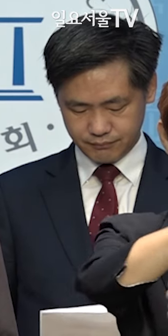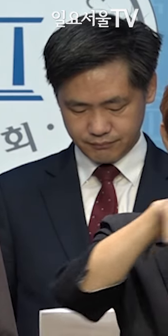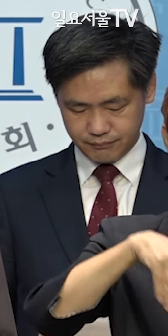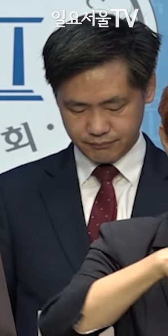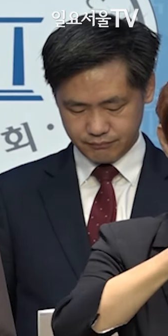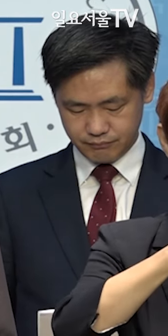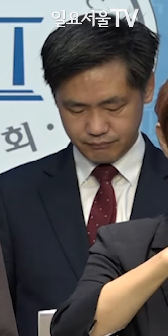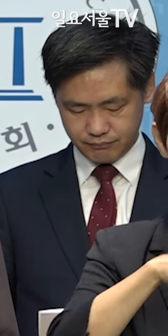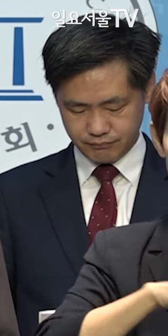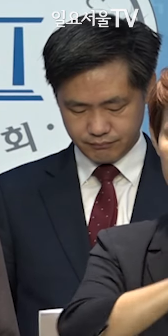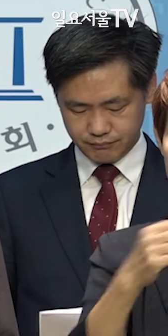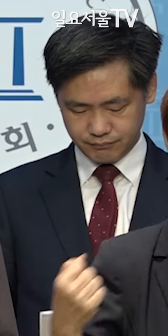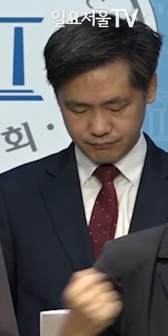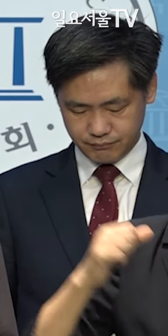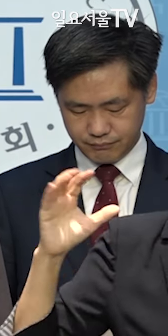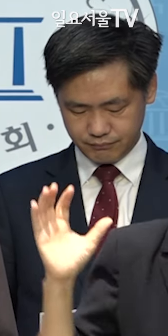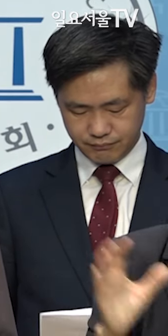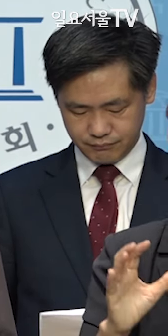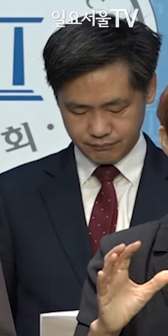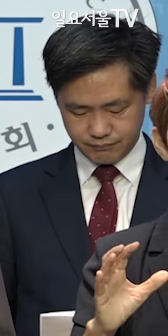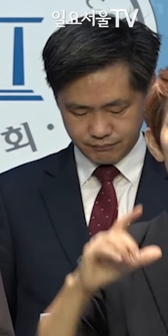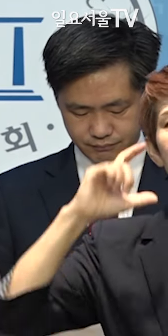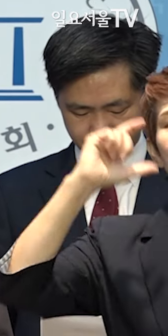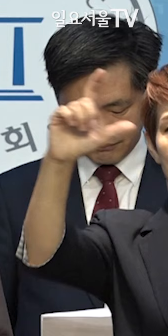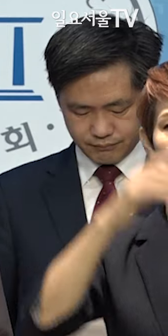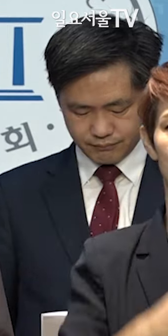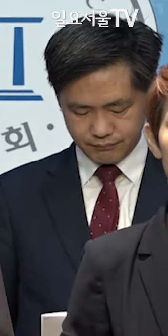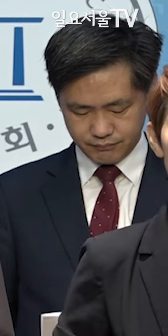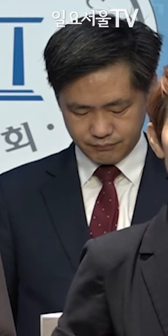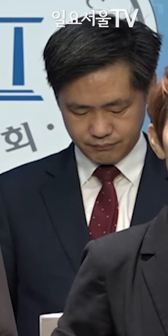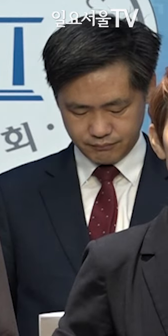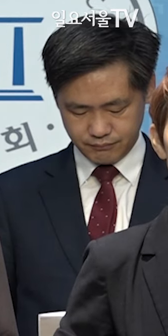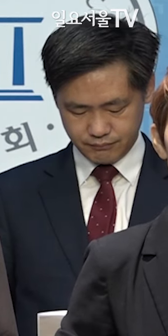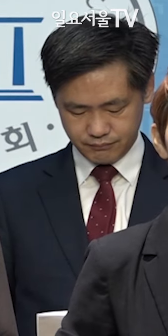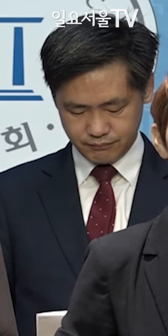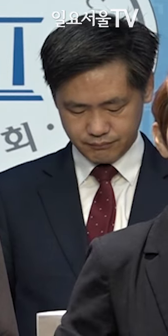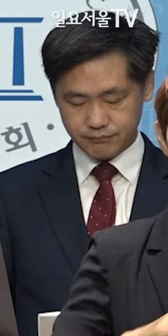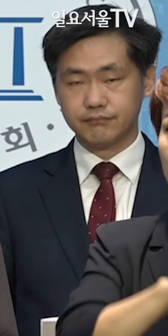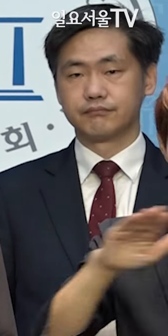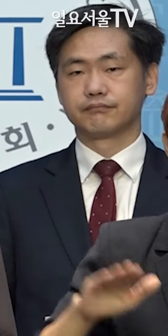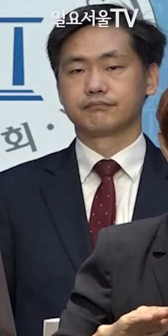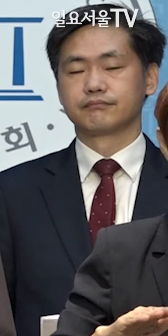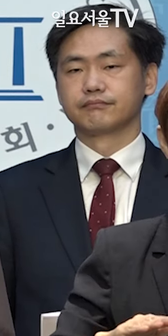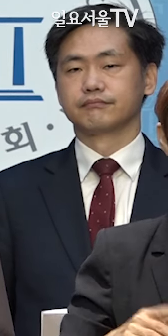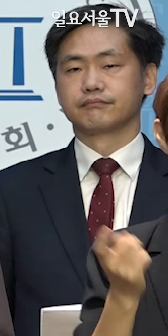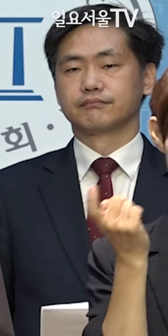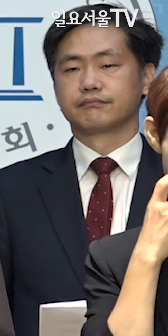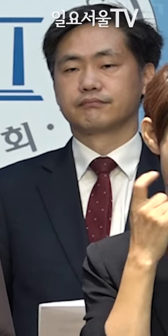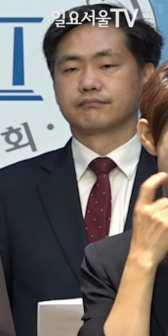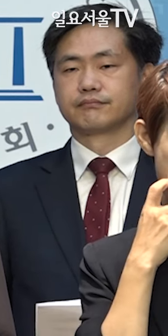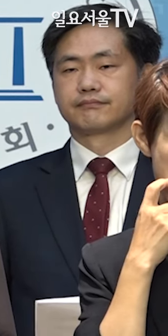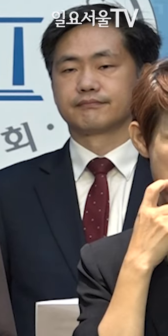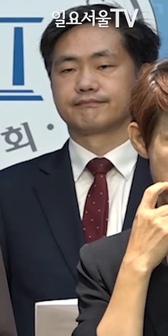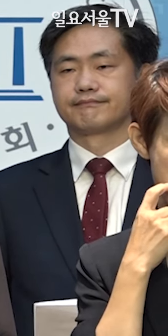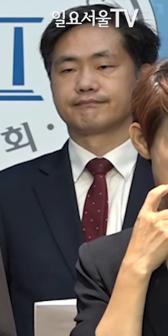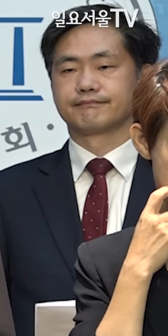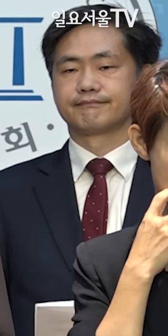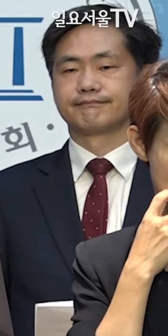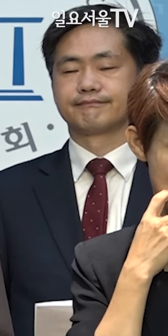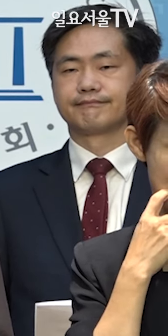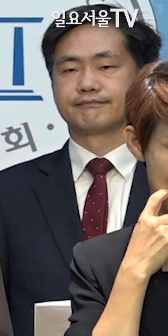분이 일어서서 다음같이 선언합니다 하나 우리는 허위사실공표